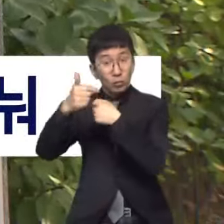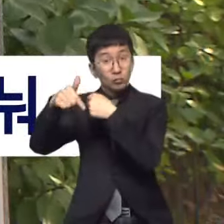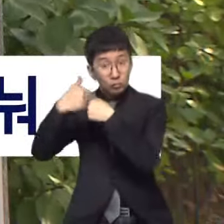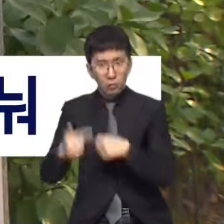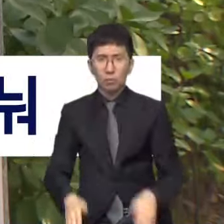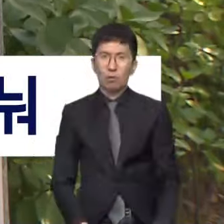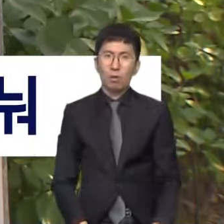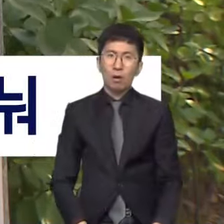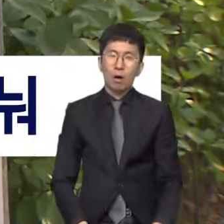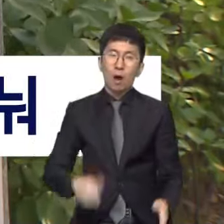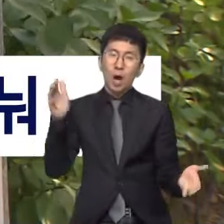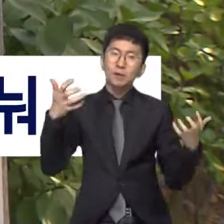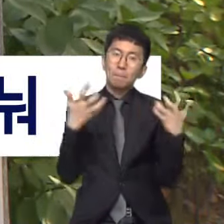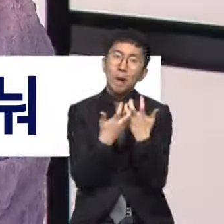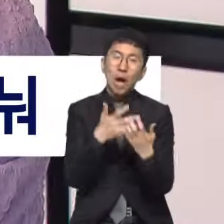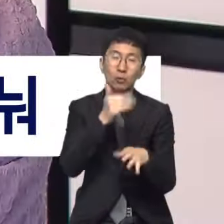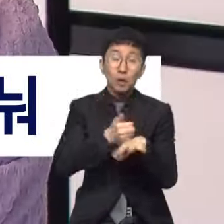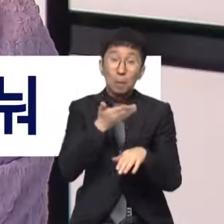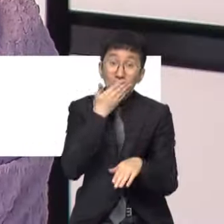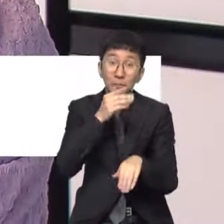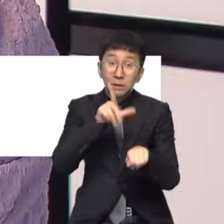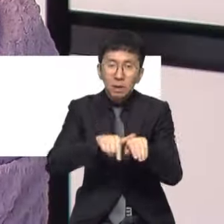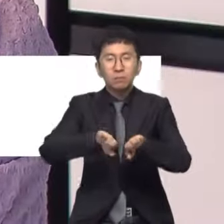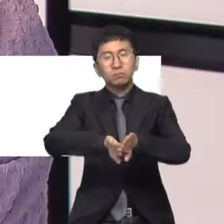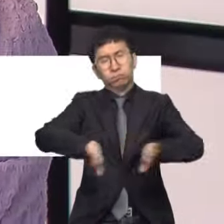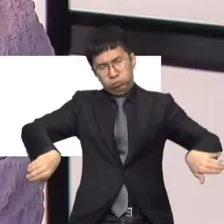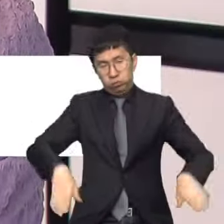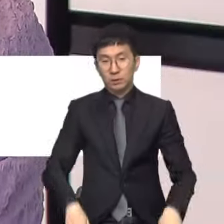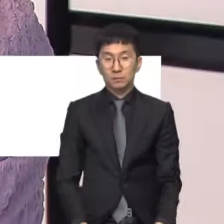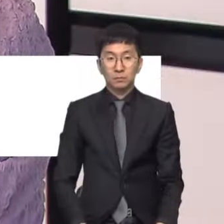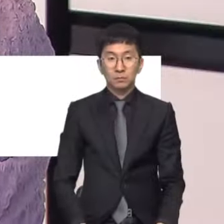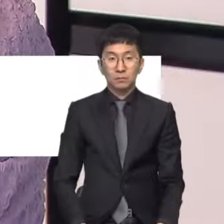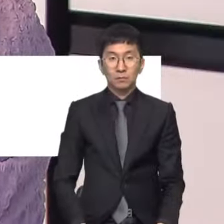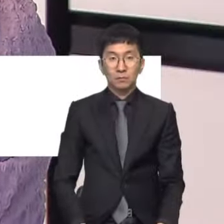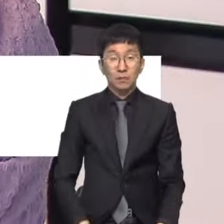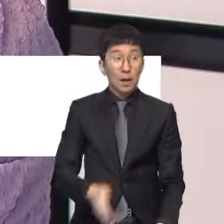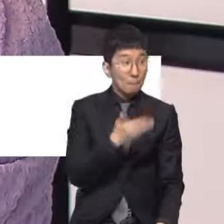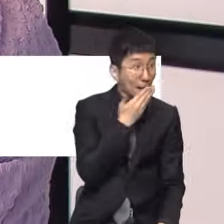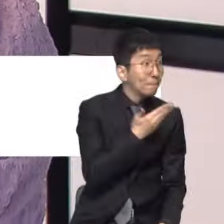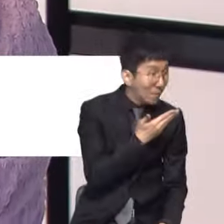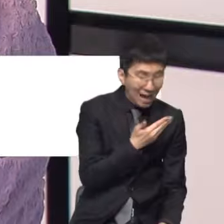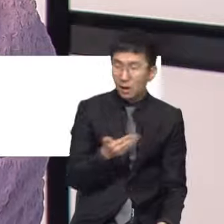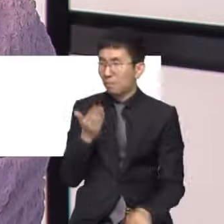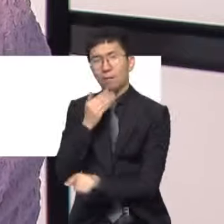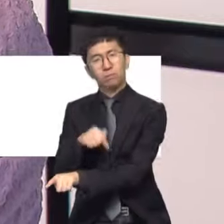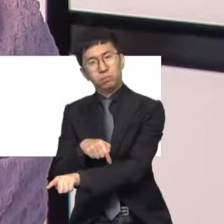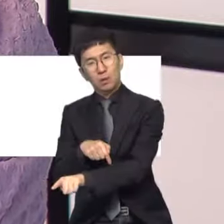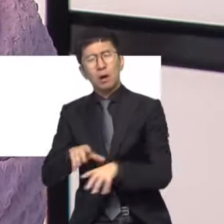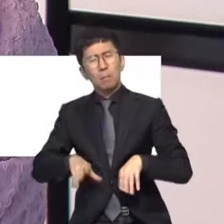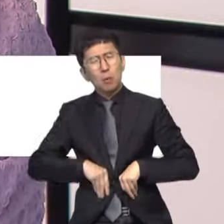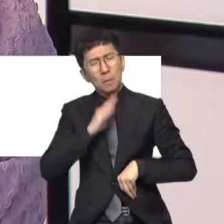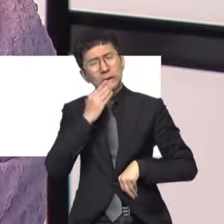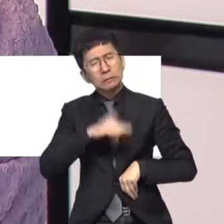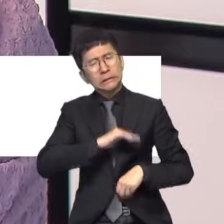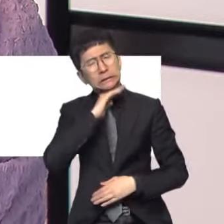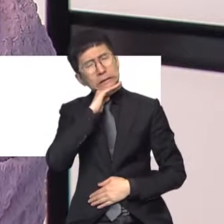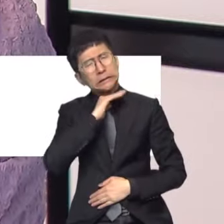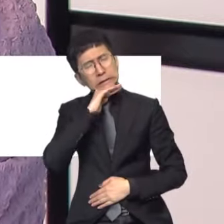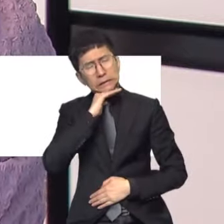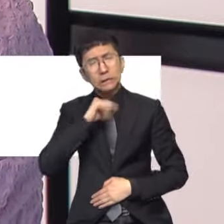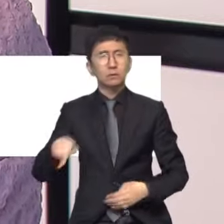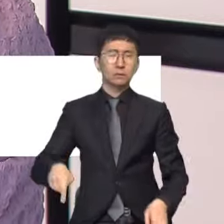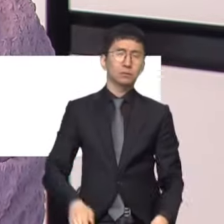급식 시간대도 둘로 나눴습니다. 2부제로 식사를 하고 아이들이 이제 배고픈데도 급식 시간을 많이